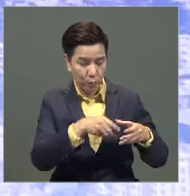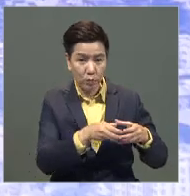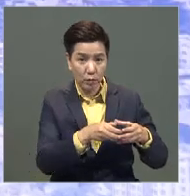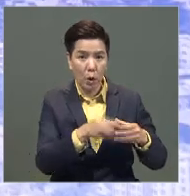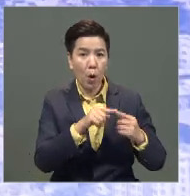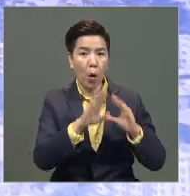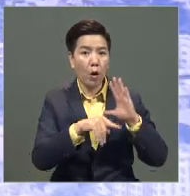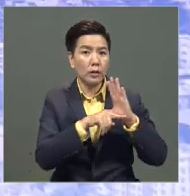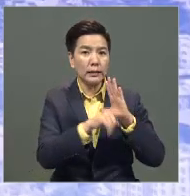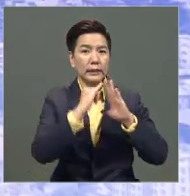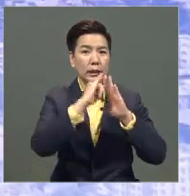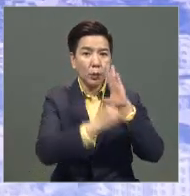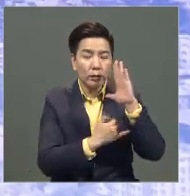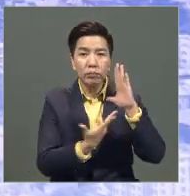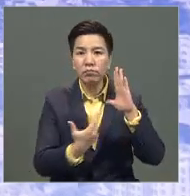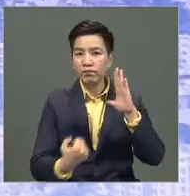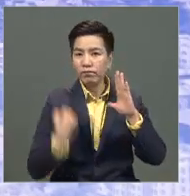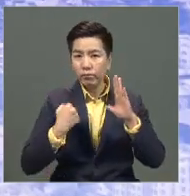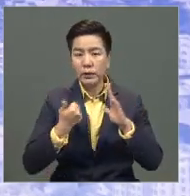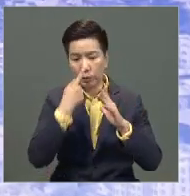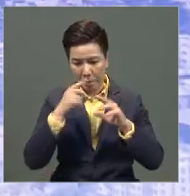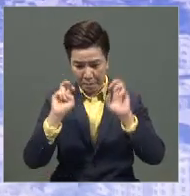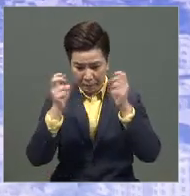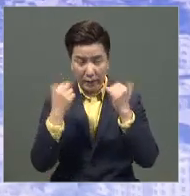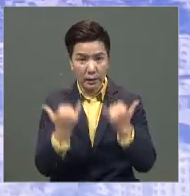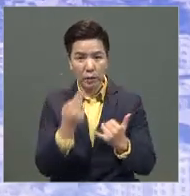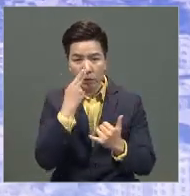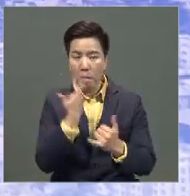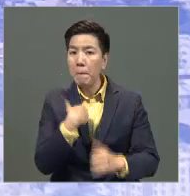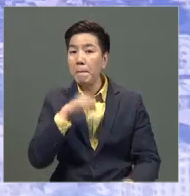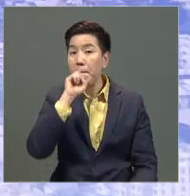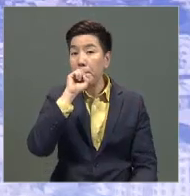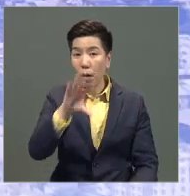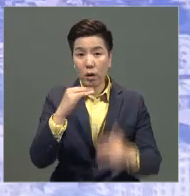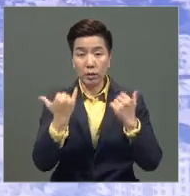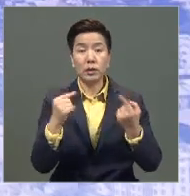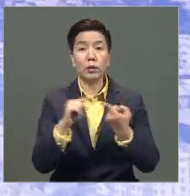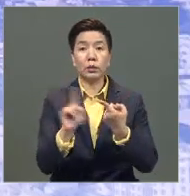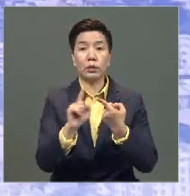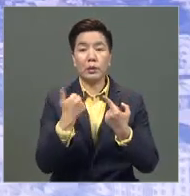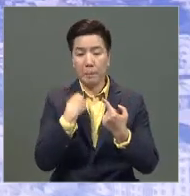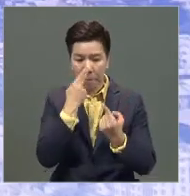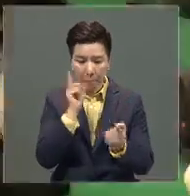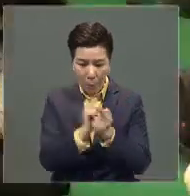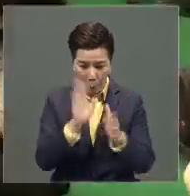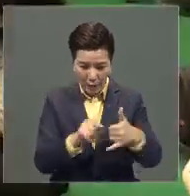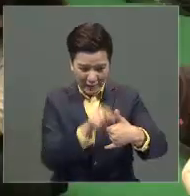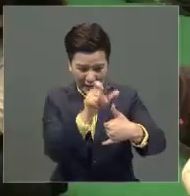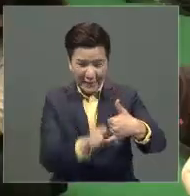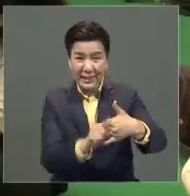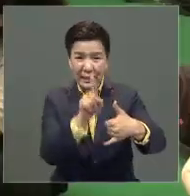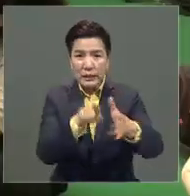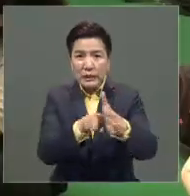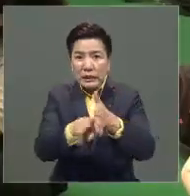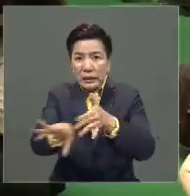พื้นที่นะครับที่แม้จะมีประเด็นอย่างนี้ต้องเรียนบอกเลยนะครับว่าการค้นพบผู้ติดเชื้อ1คน